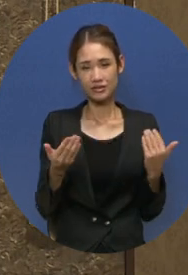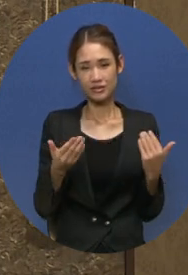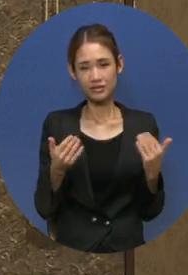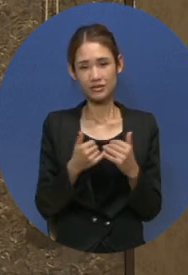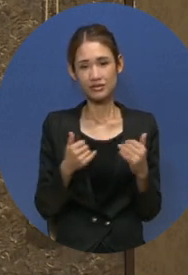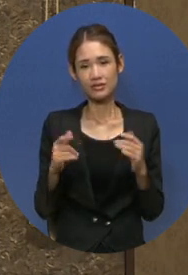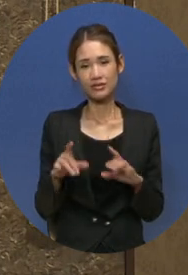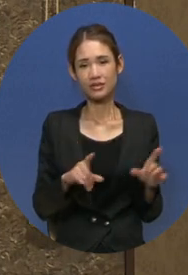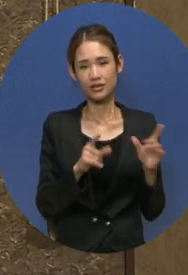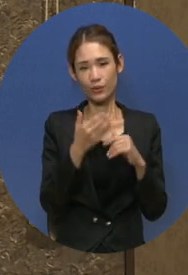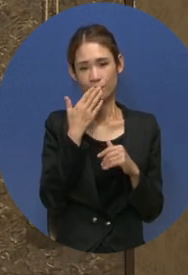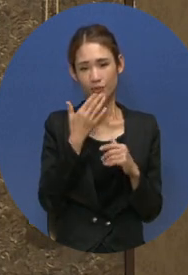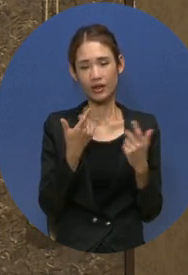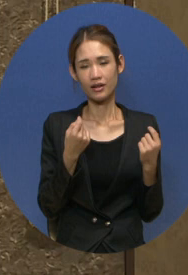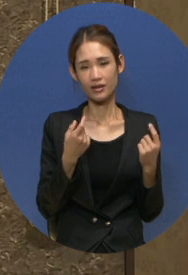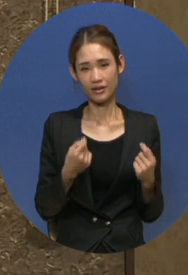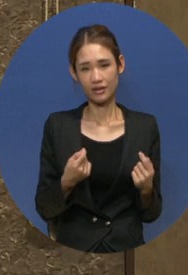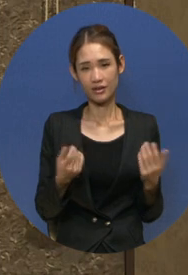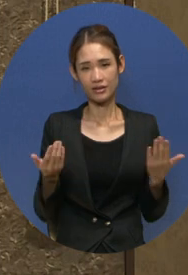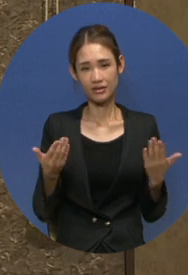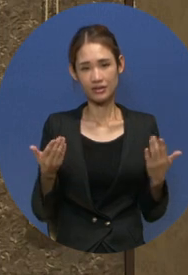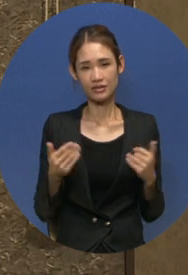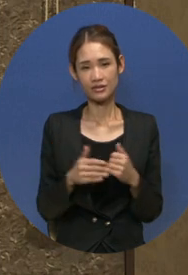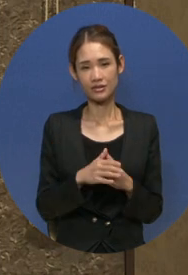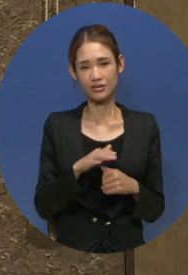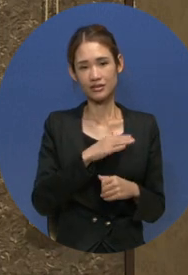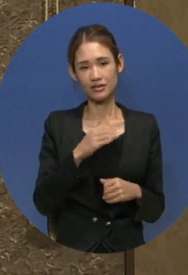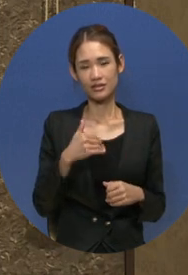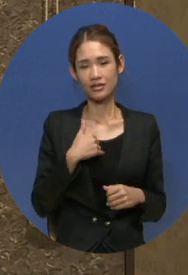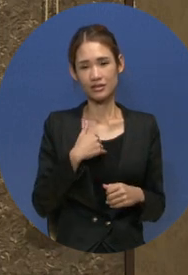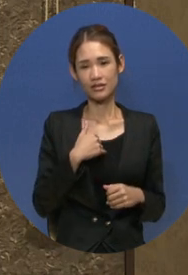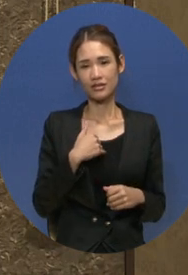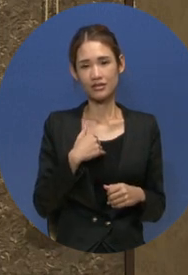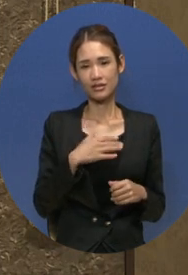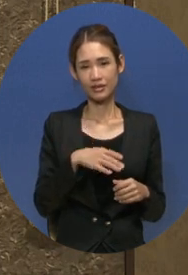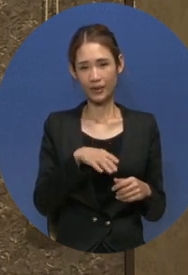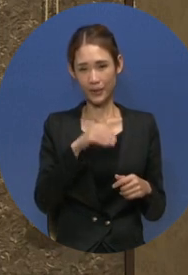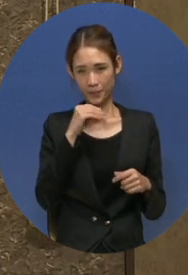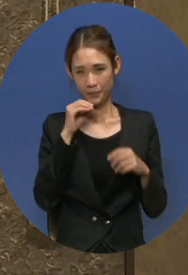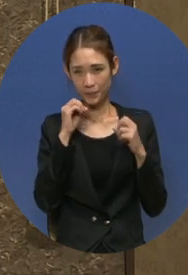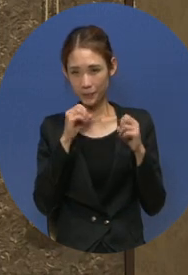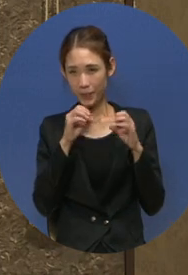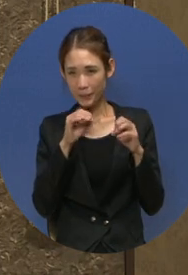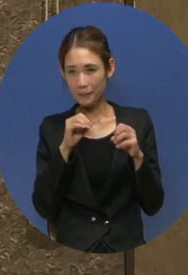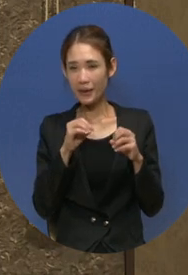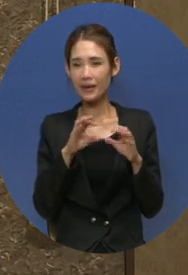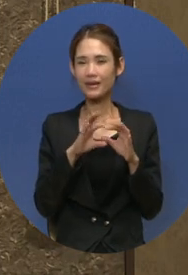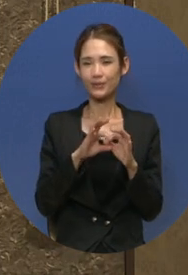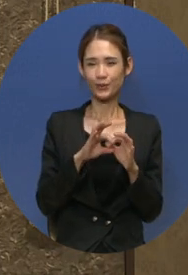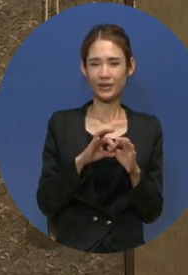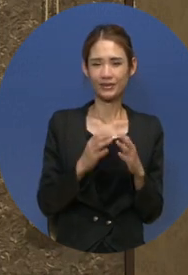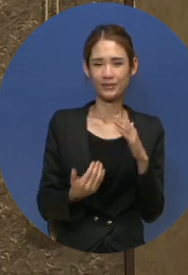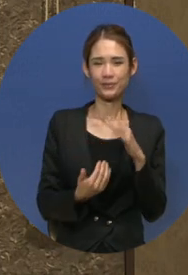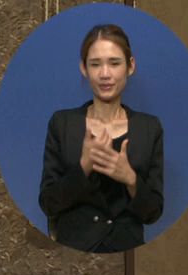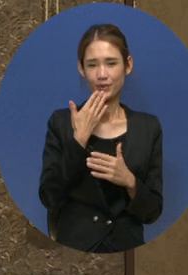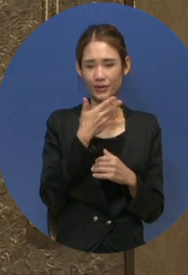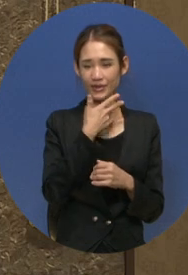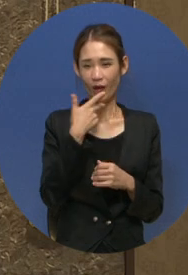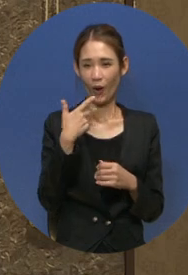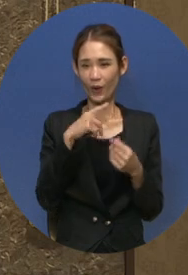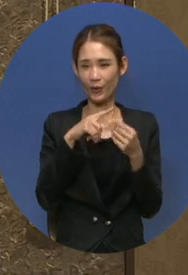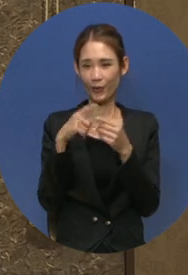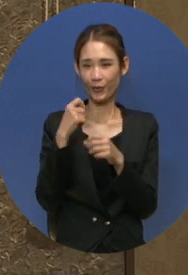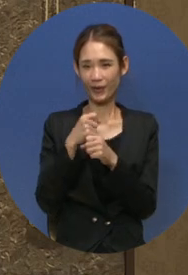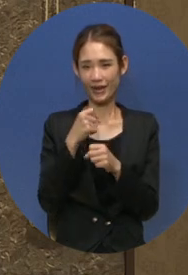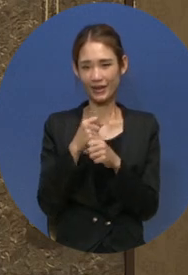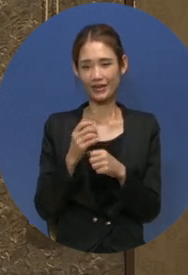있는 직업인으로서 살아갈 수 있는 이런 일들을 우리를 이제 예, 벤치마킹해서 할 수 있도록 그래서 영어 버전 책을